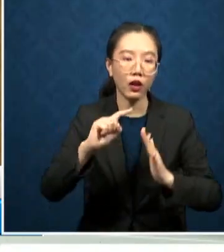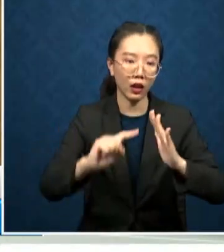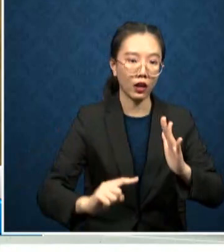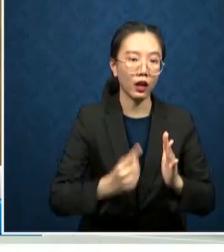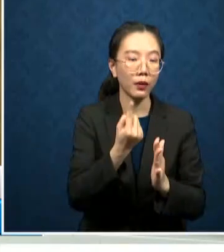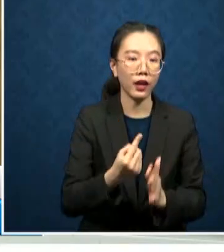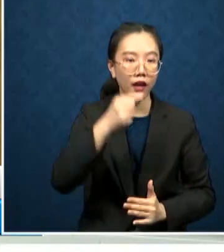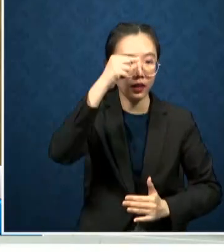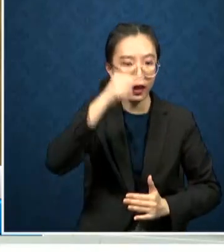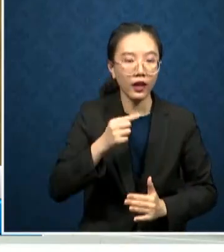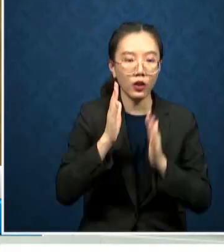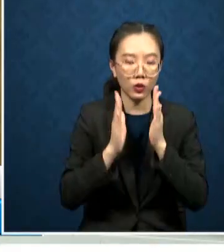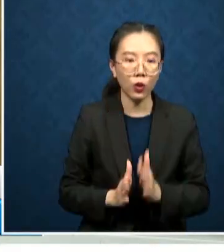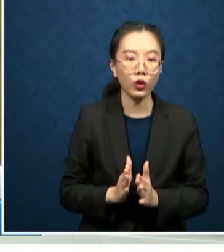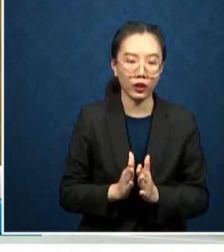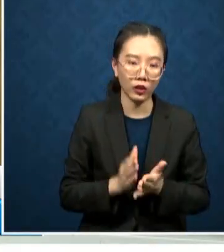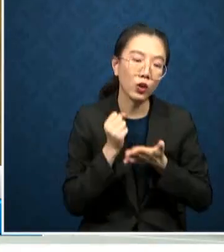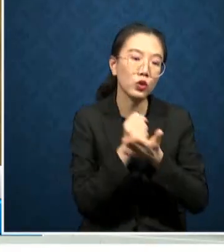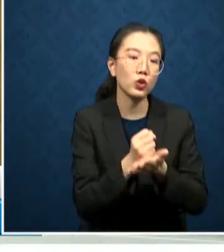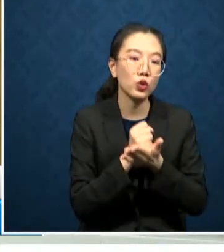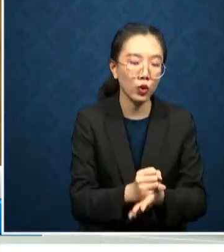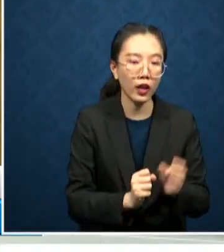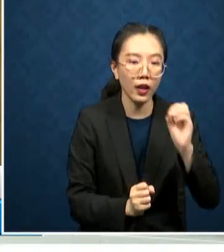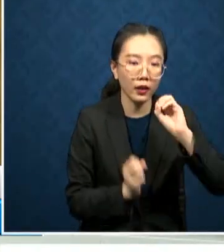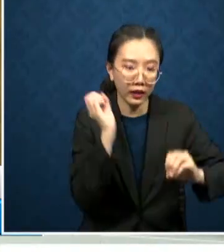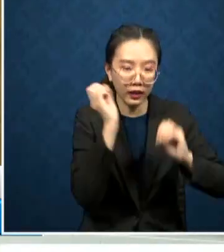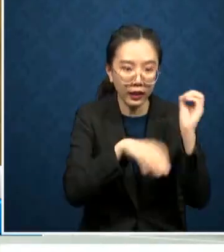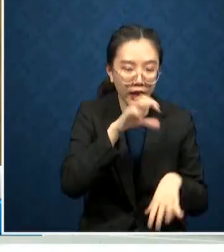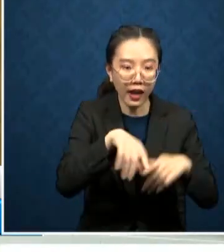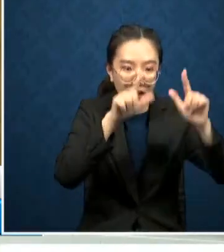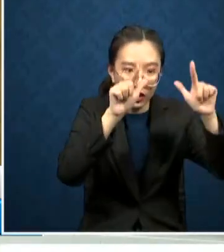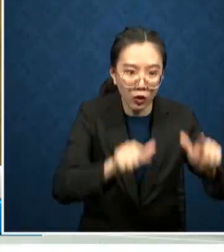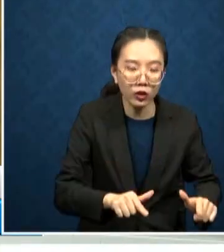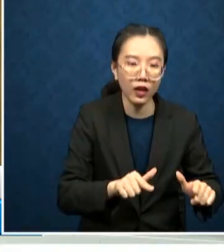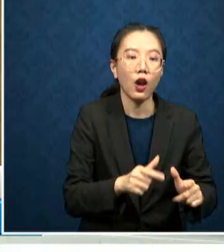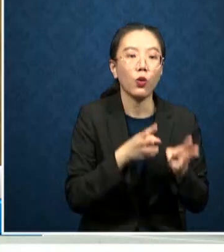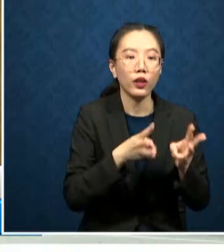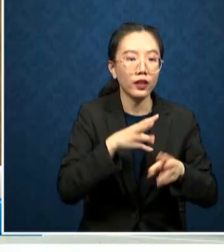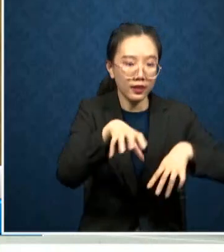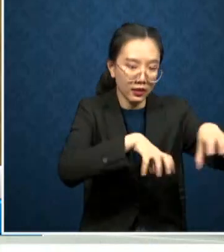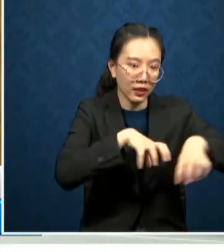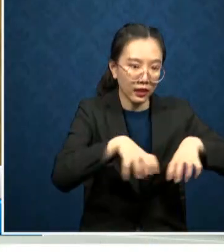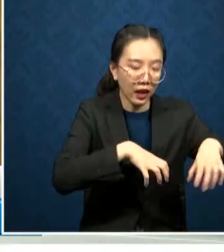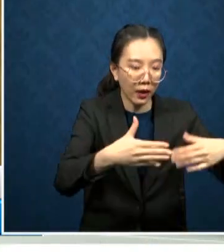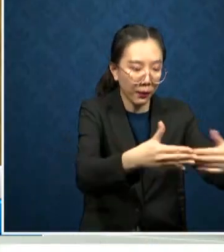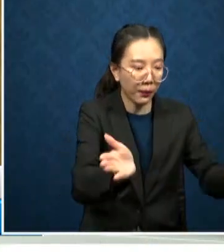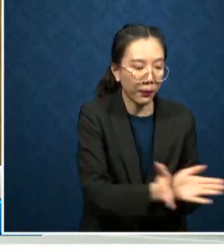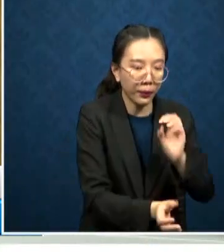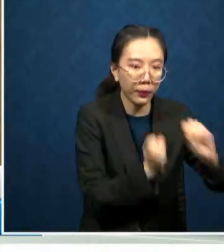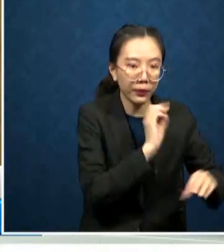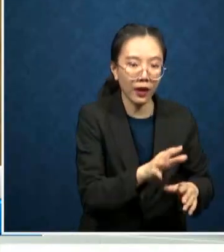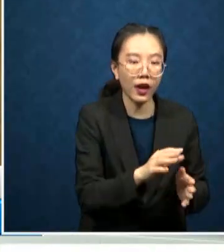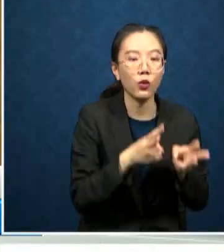ไทยทุกคนต้องช่วยกันลดการสร้างขยะรายวันมีมีการจัดการขยะชุมชนและขยะอื่นๆอย่างถูก